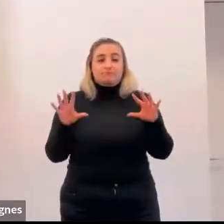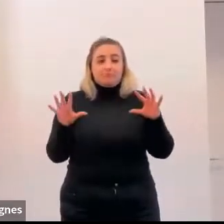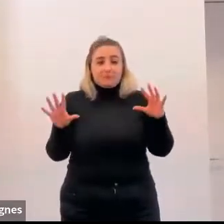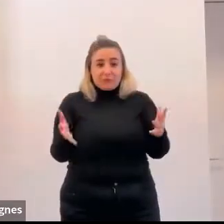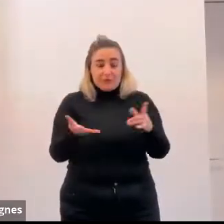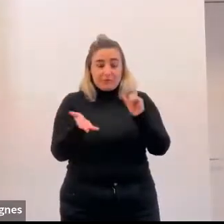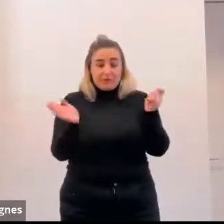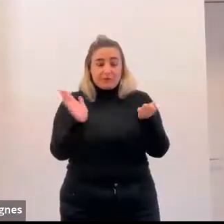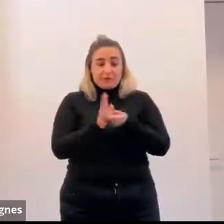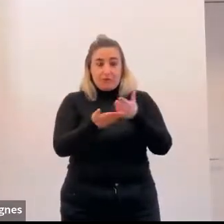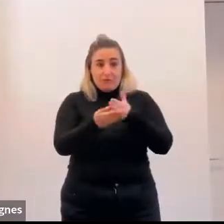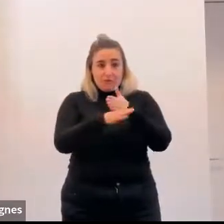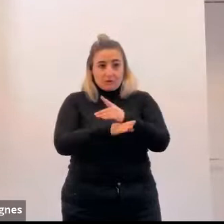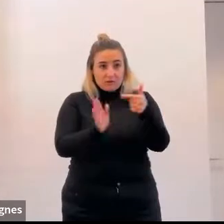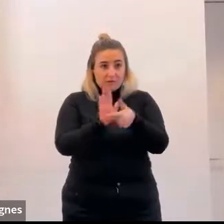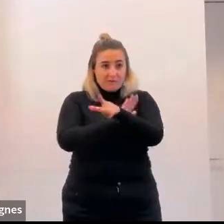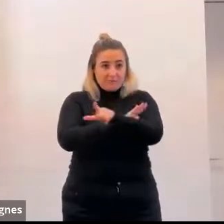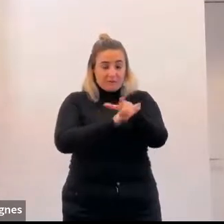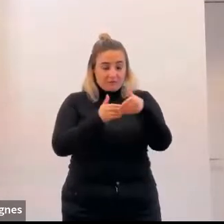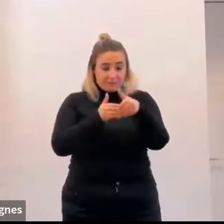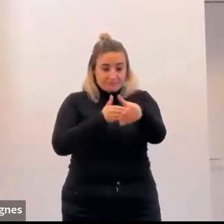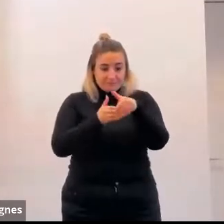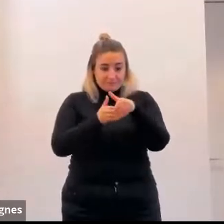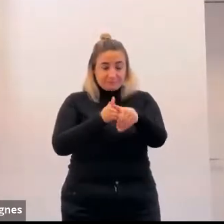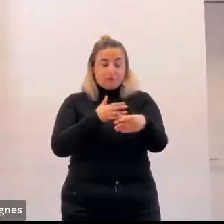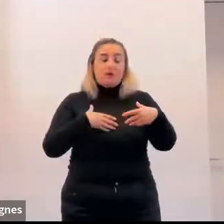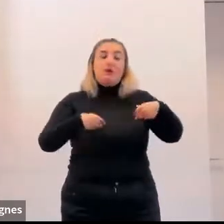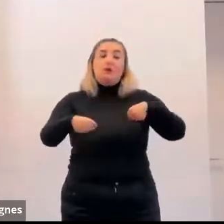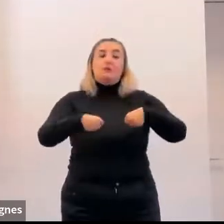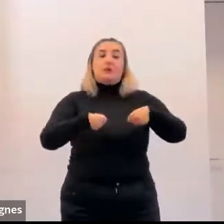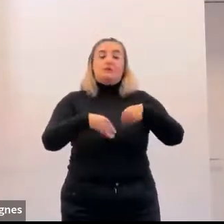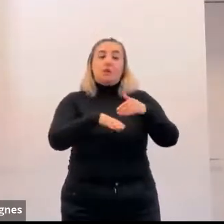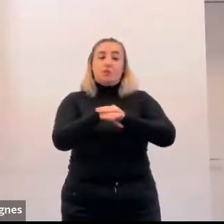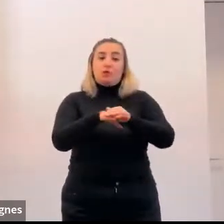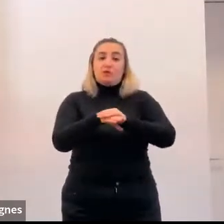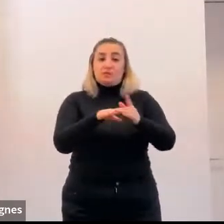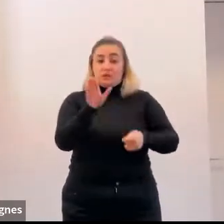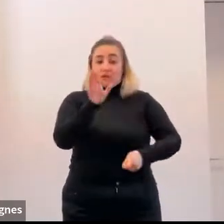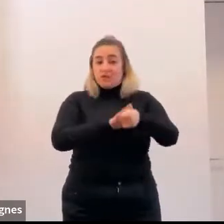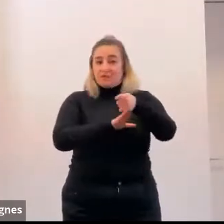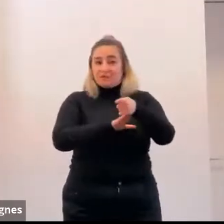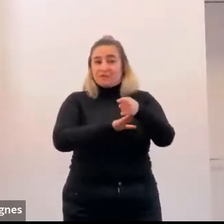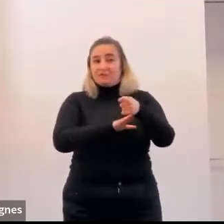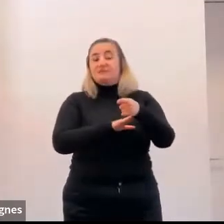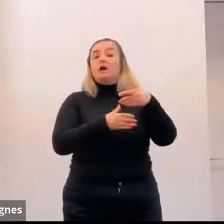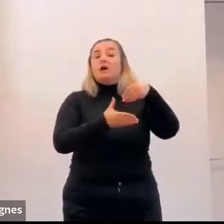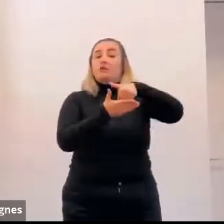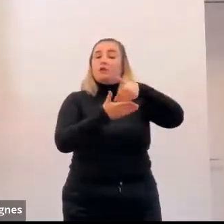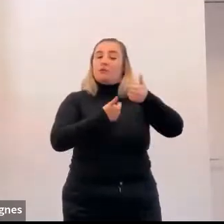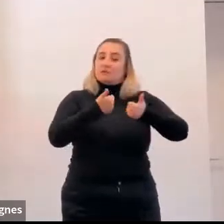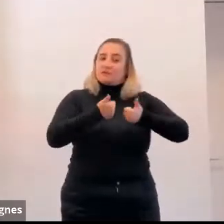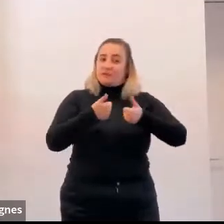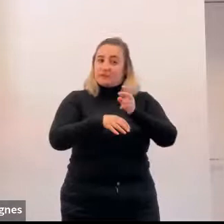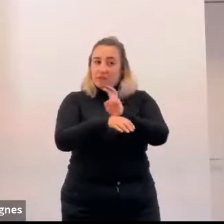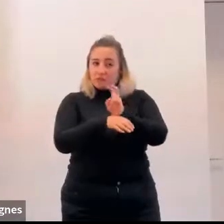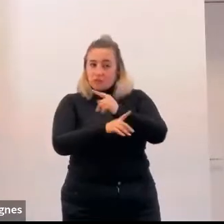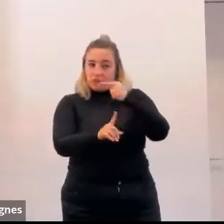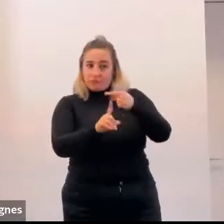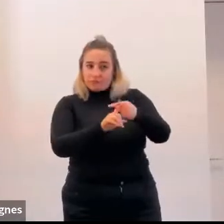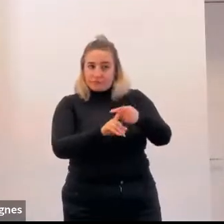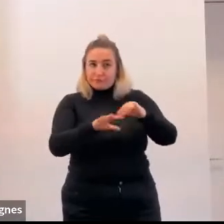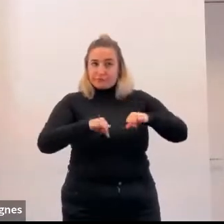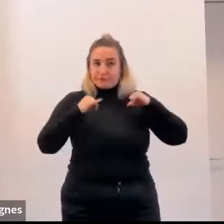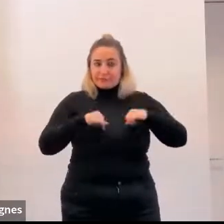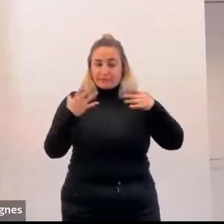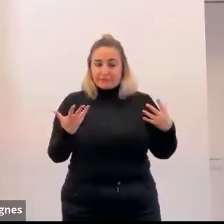rentrée 2022, la direction des politiques éducatives qui comprend les services éducation et jeunesse intégrera